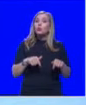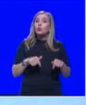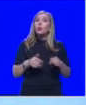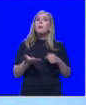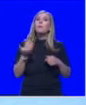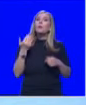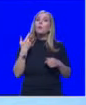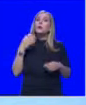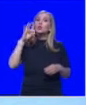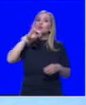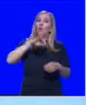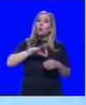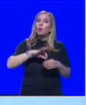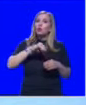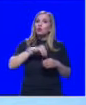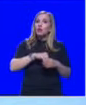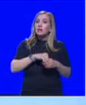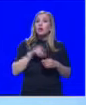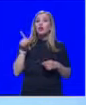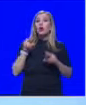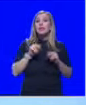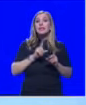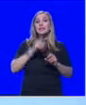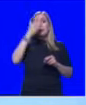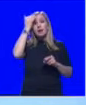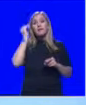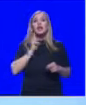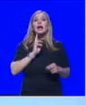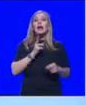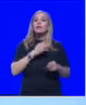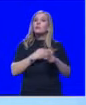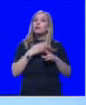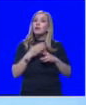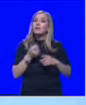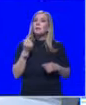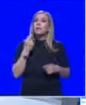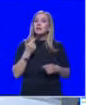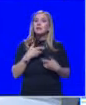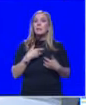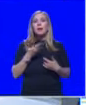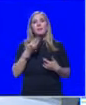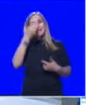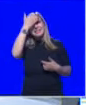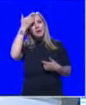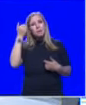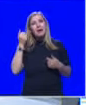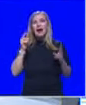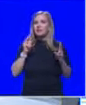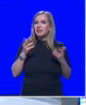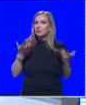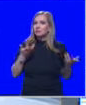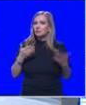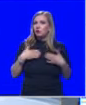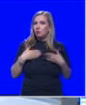едно предишно участие, господин Смилов каза, не забравяйте, че Карадайъ продължава да е председател, защото някак си бяхме забравили, че има такъв човек въобще. Така